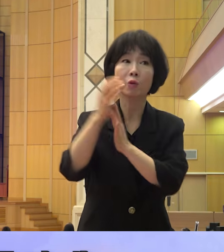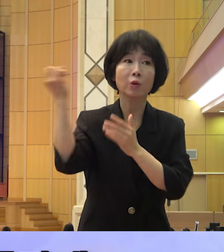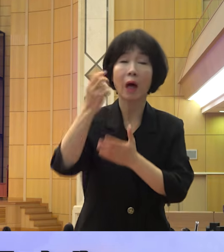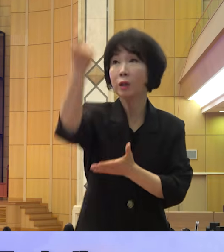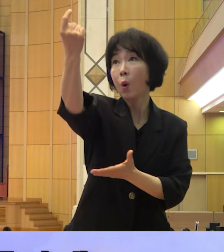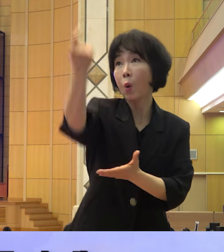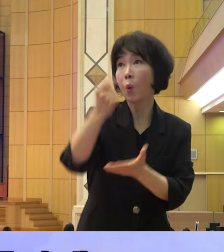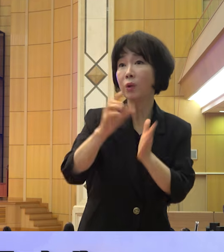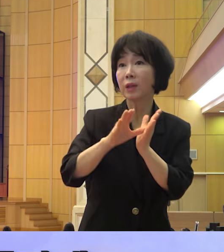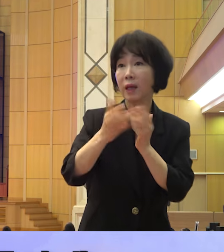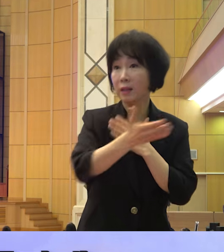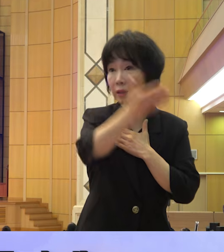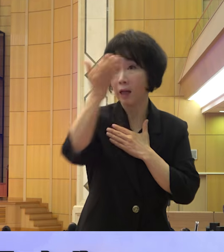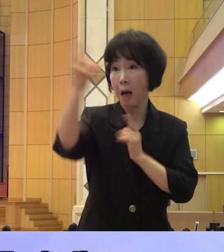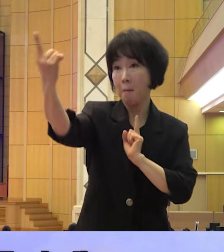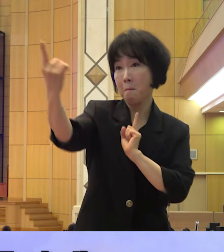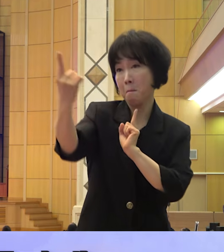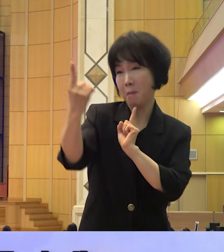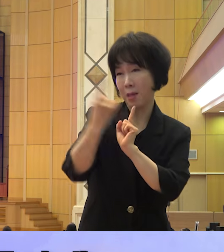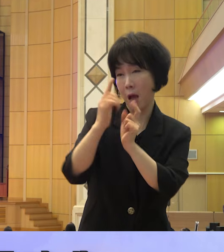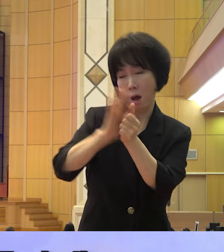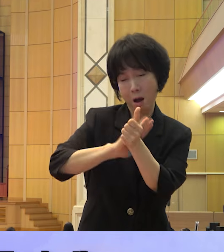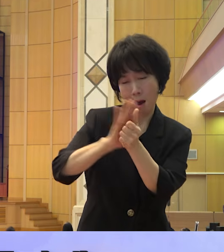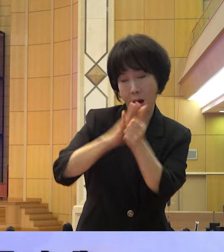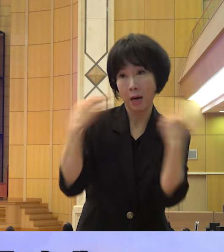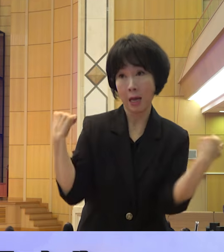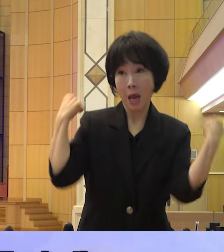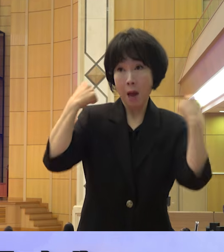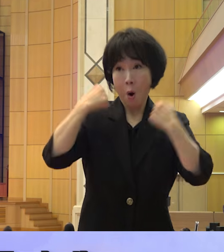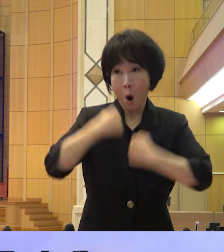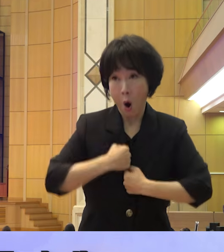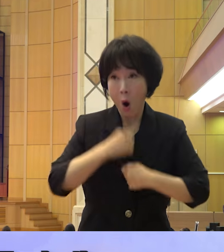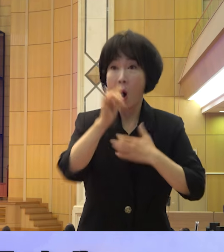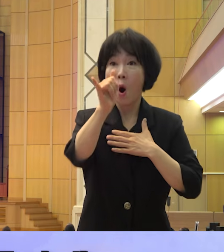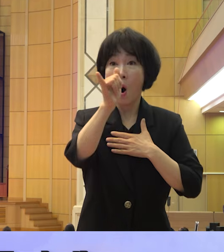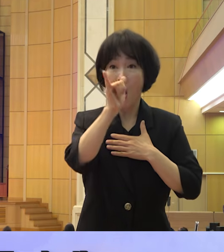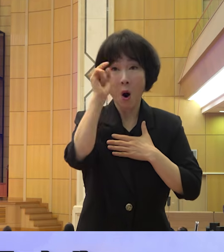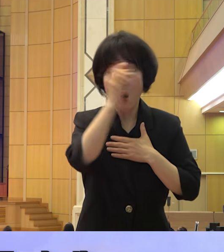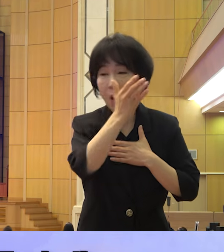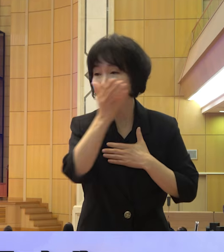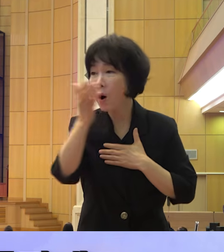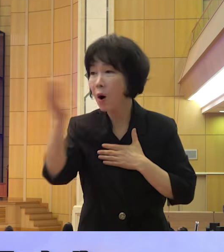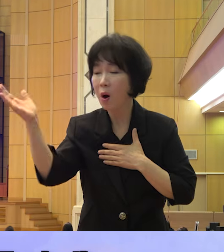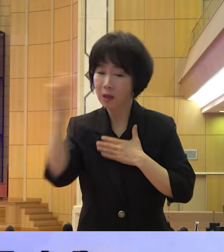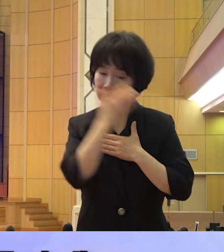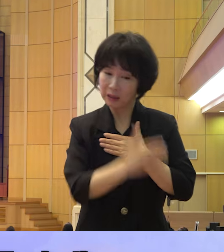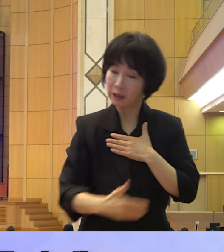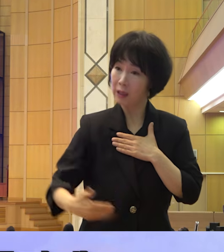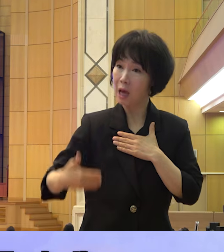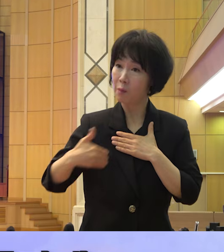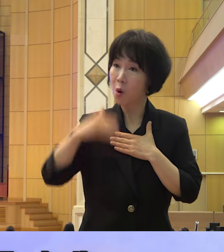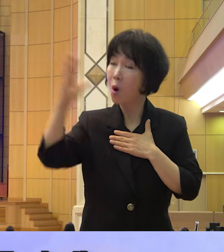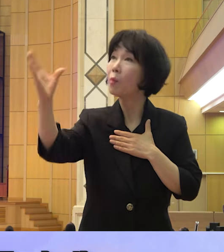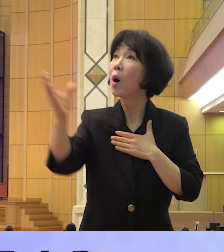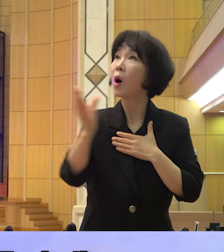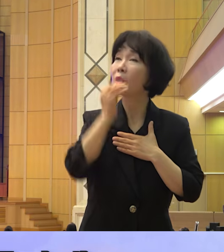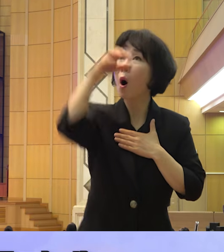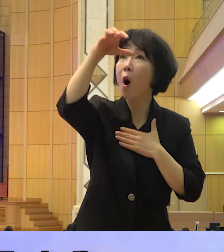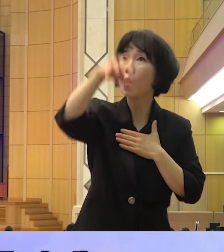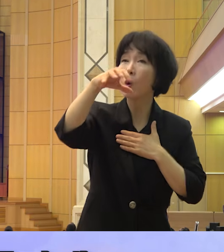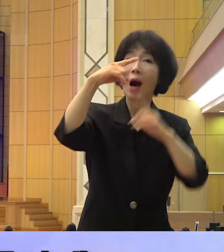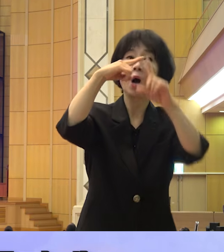예수 다시 올 때 그대는 영접할 예복이 있는가.